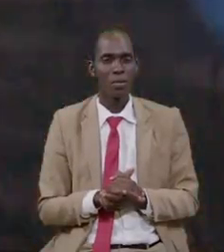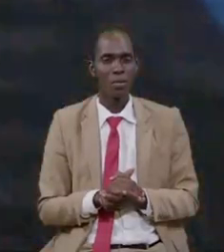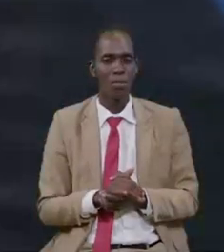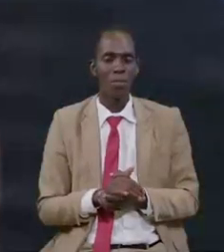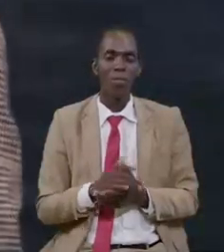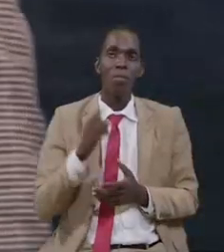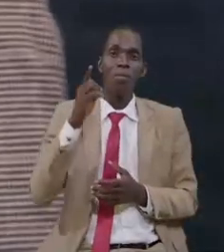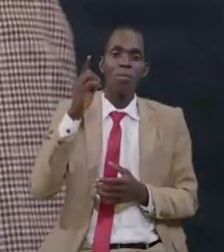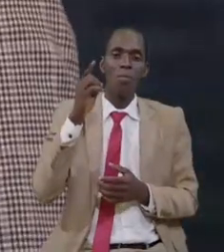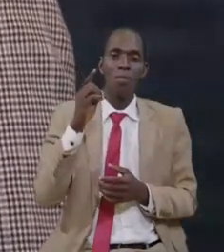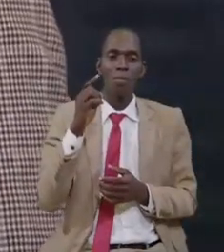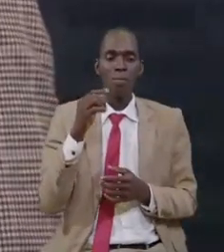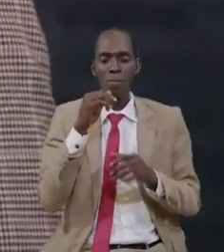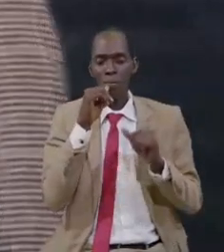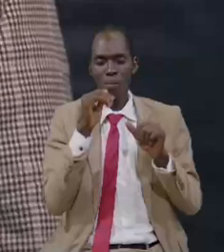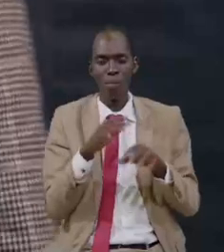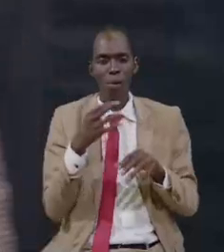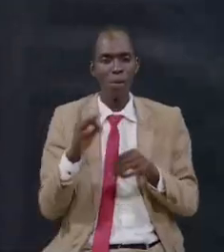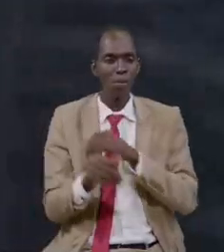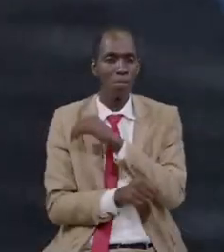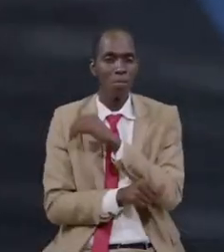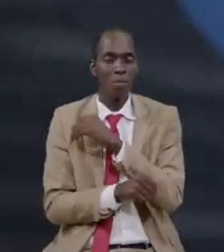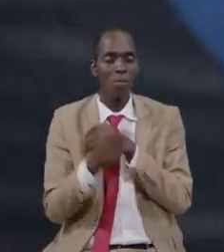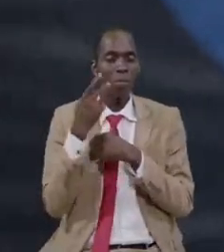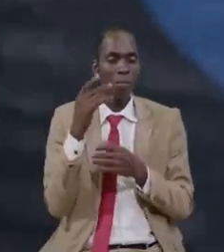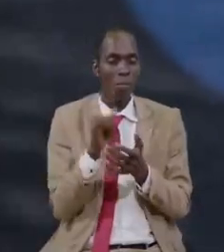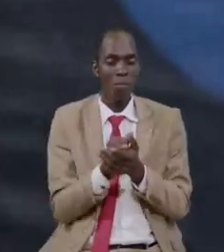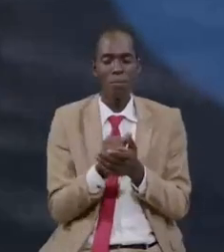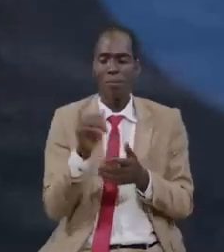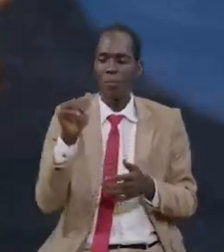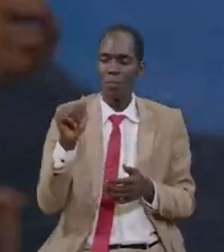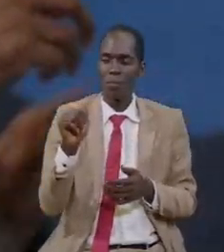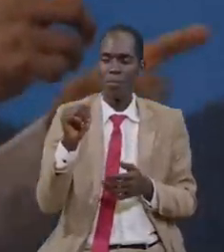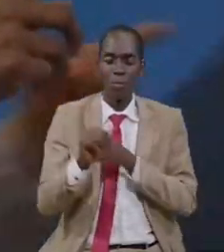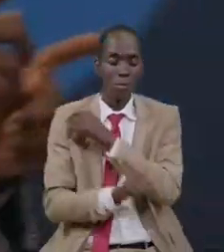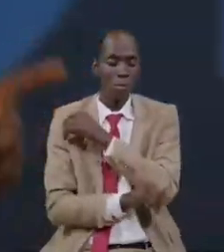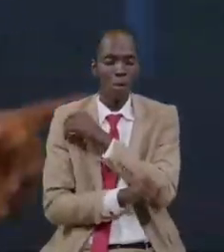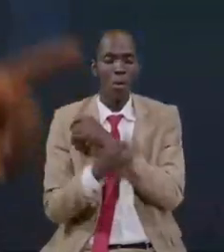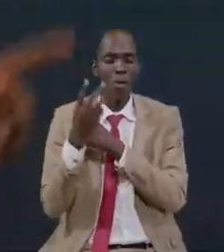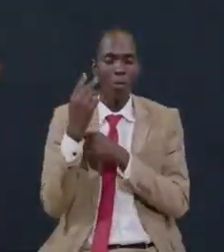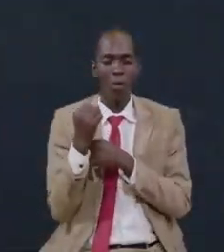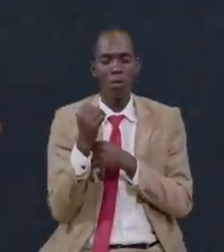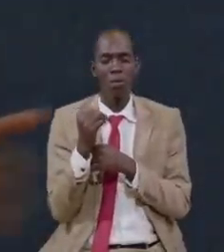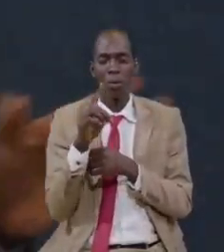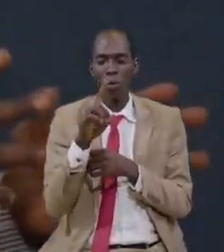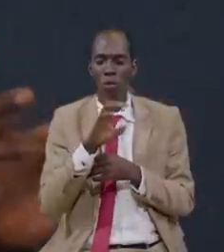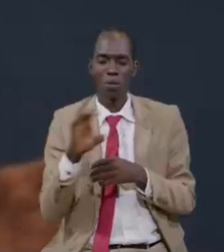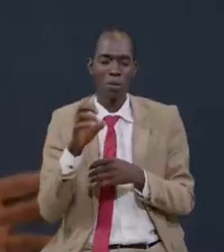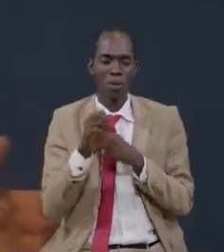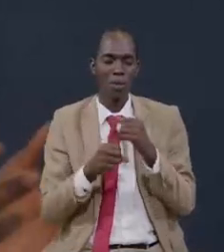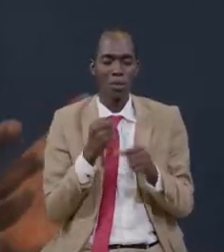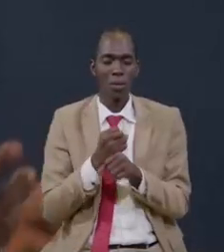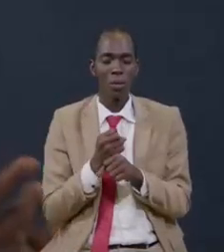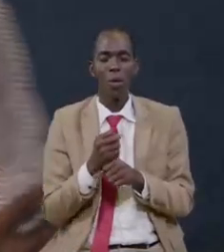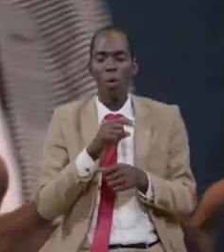c'est quoi la bénédiction d'Abraham? Abraham avait 100 ans. Et quand il a vu ses anges